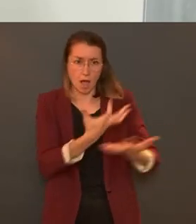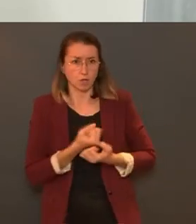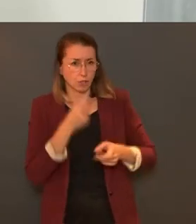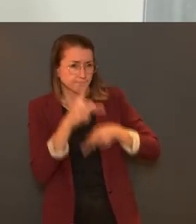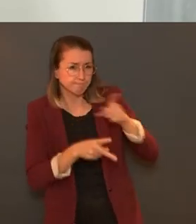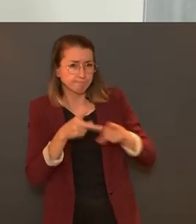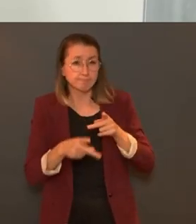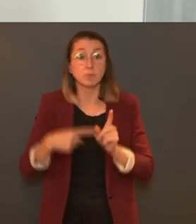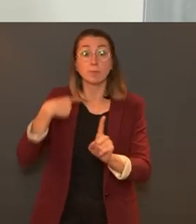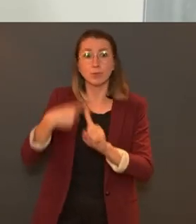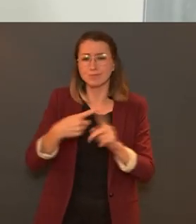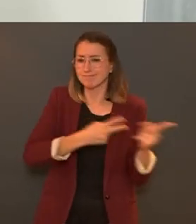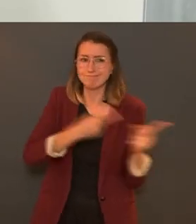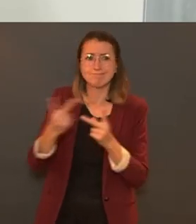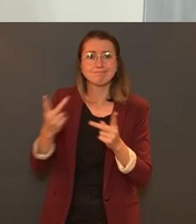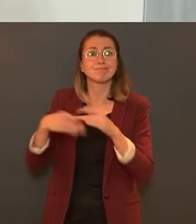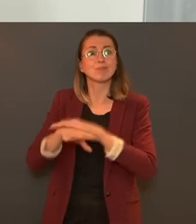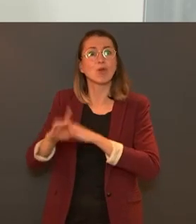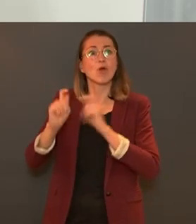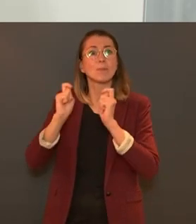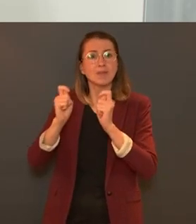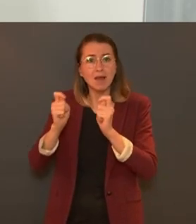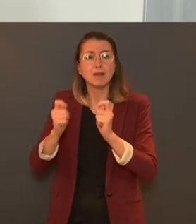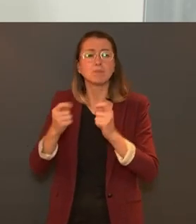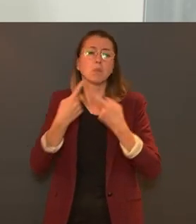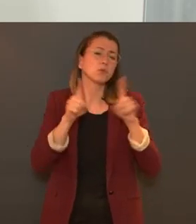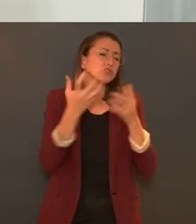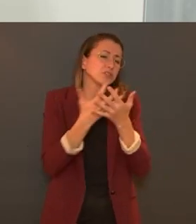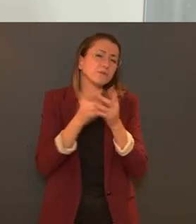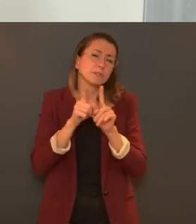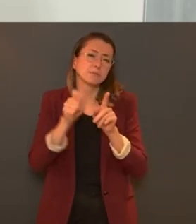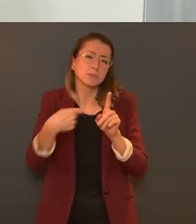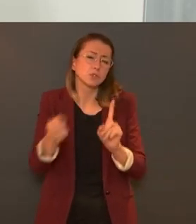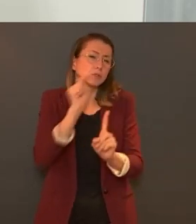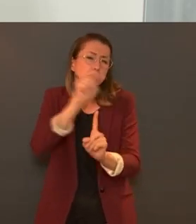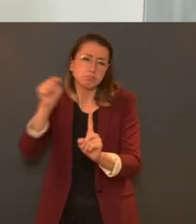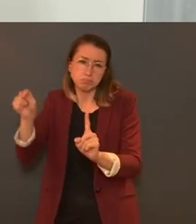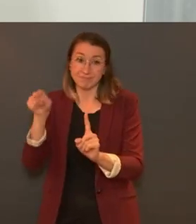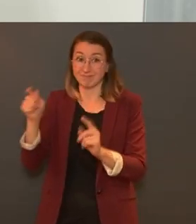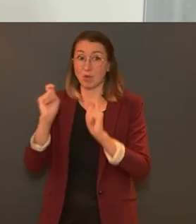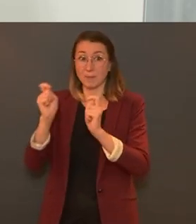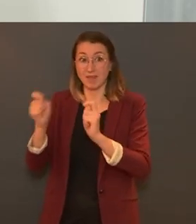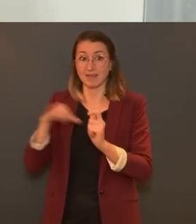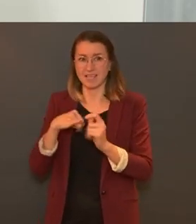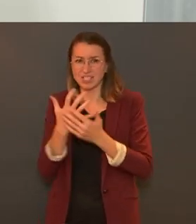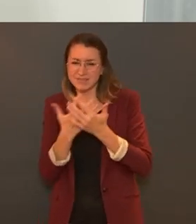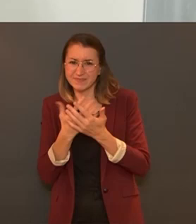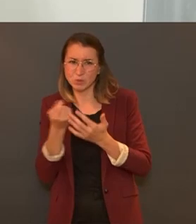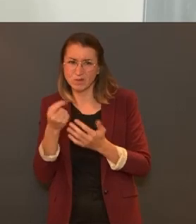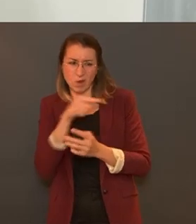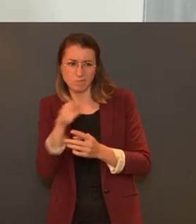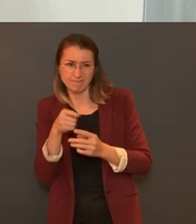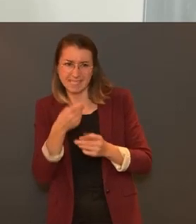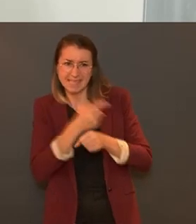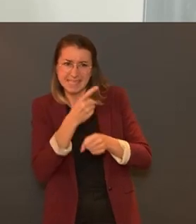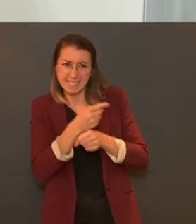seulement, a comme avantage que, contrairement à d'autres indicateurs critiqués, les chiffres des hospitalisations ne souffrent